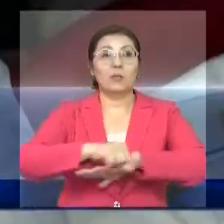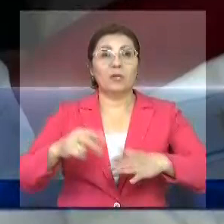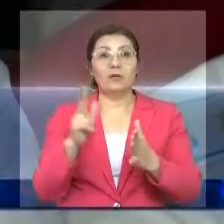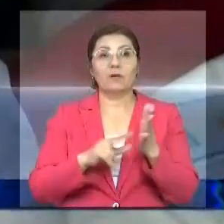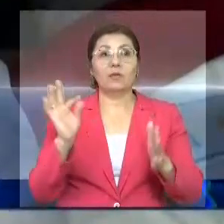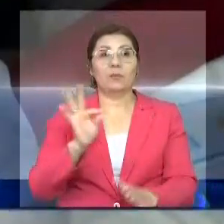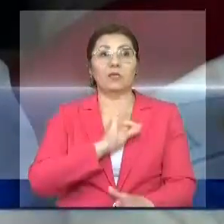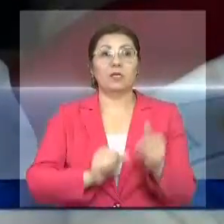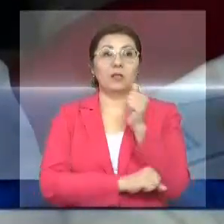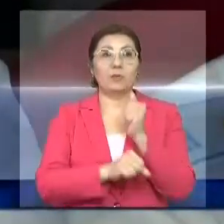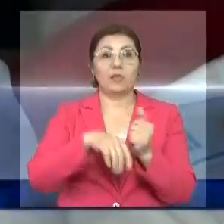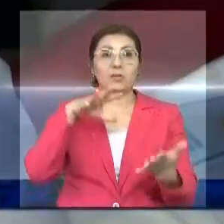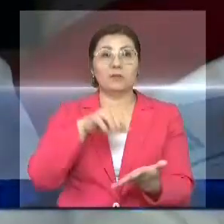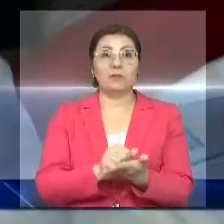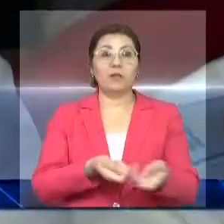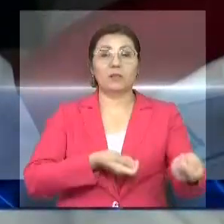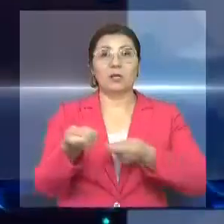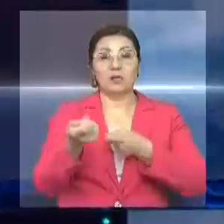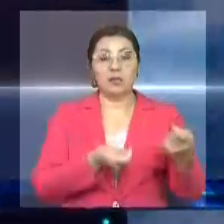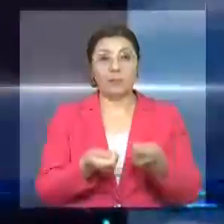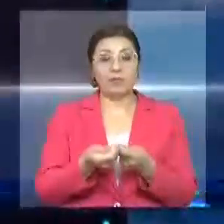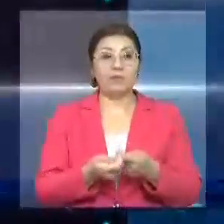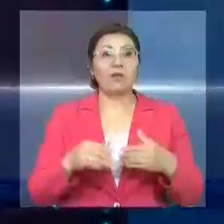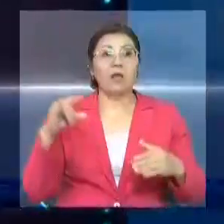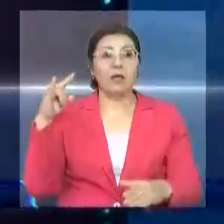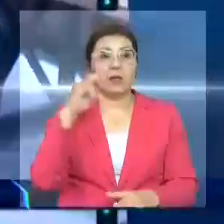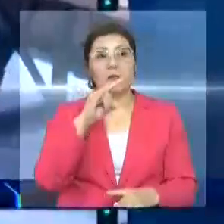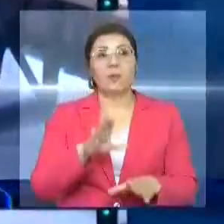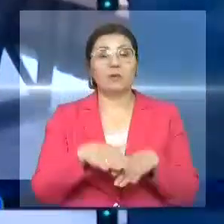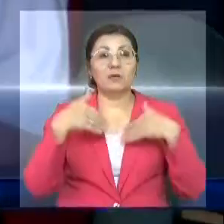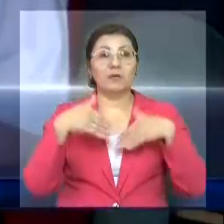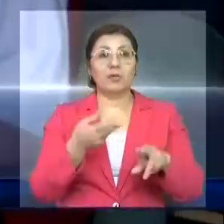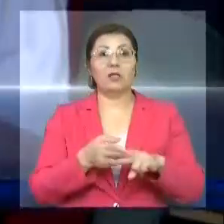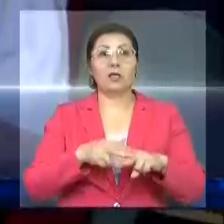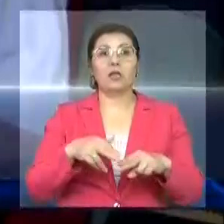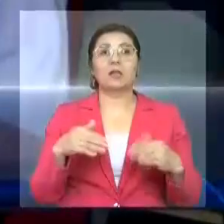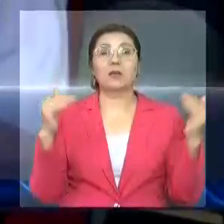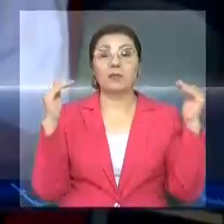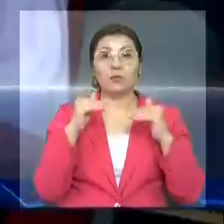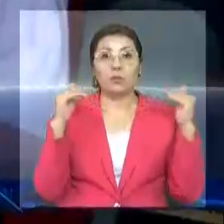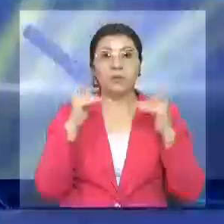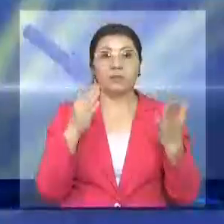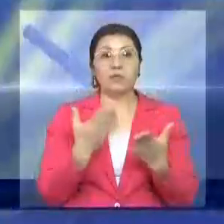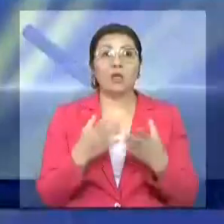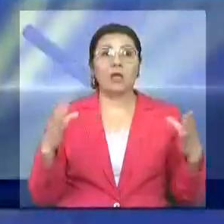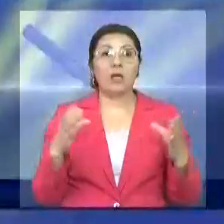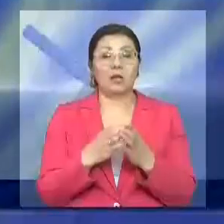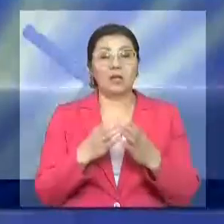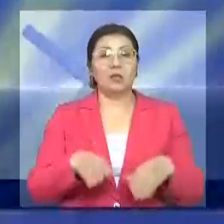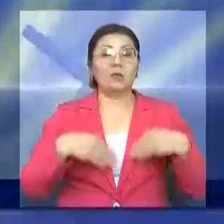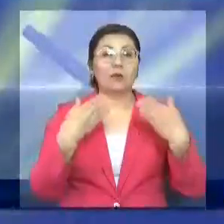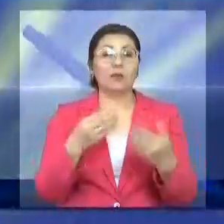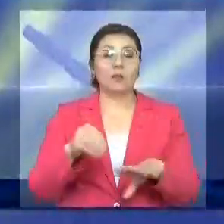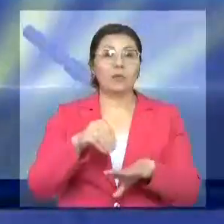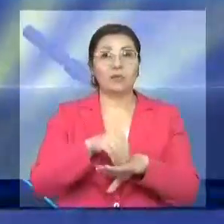ни заводя дол в сре авиации являются выпускниками этого учебного заведения коллектив ВУЗа с юбилеем поздравил